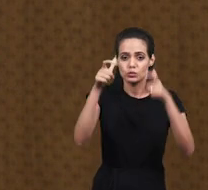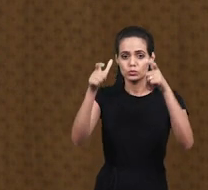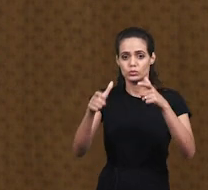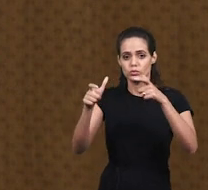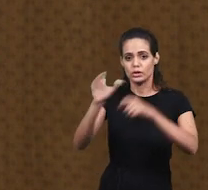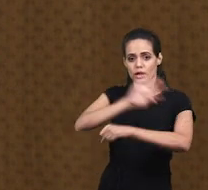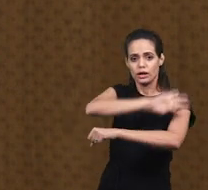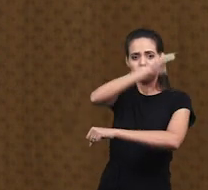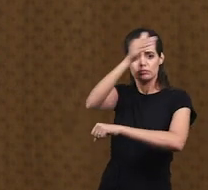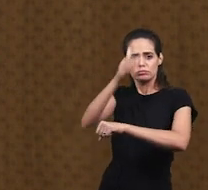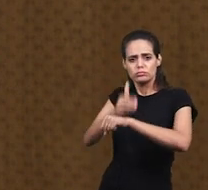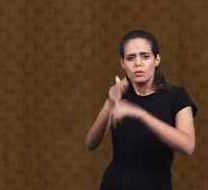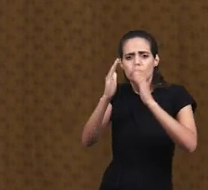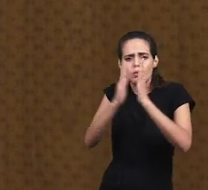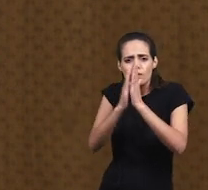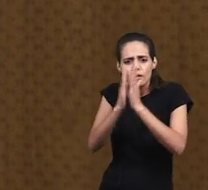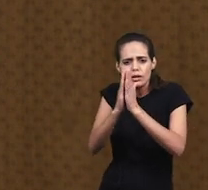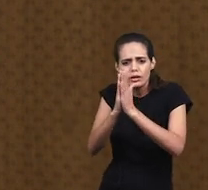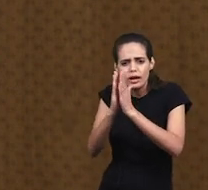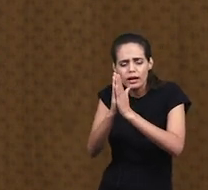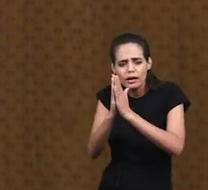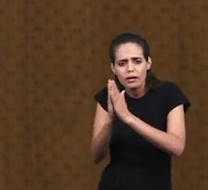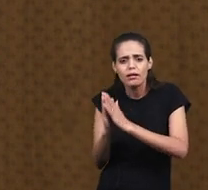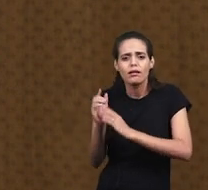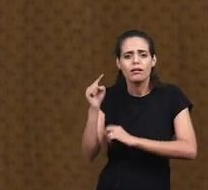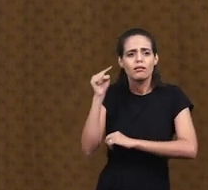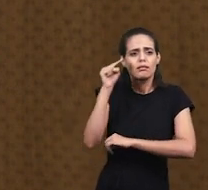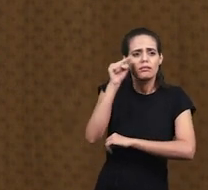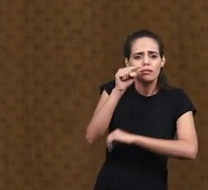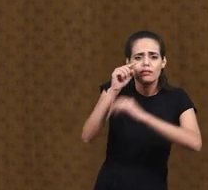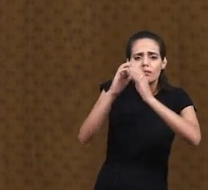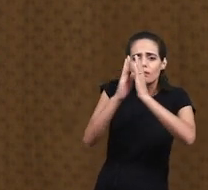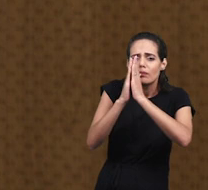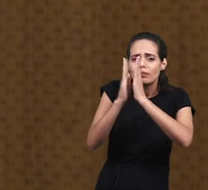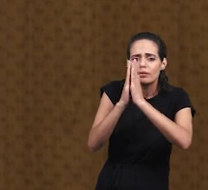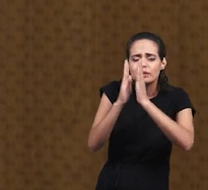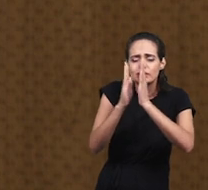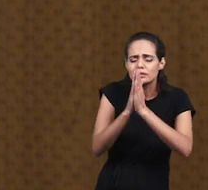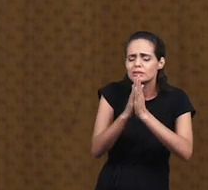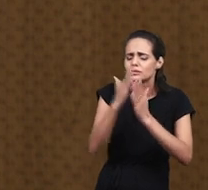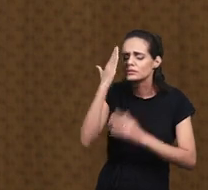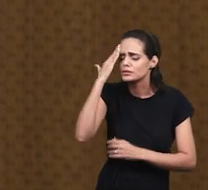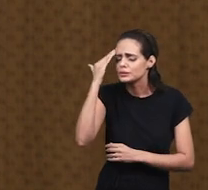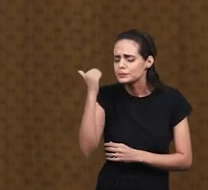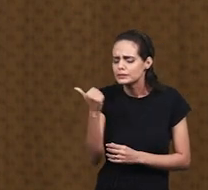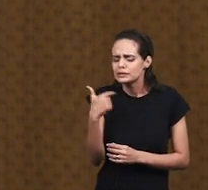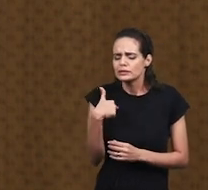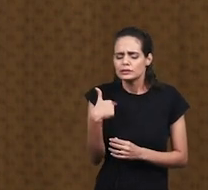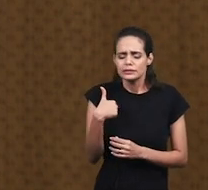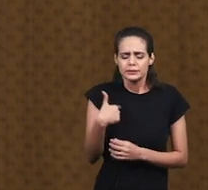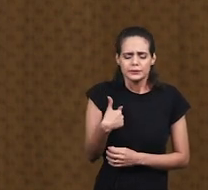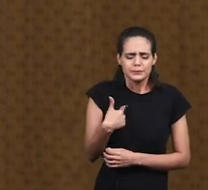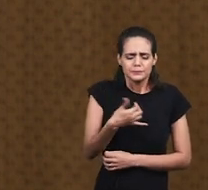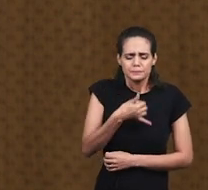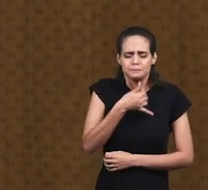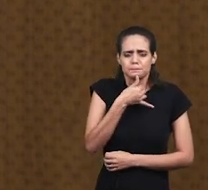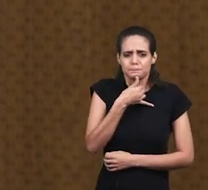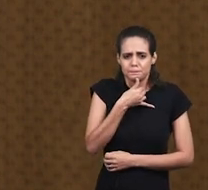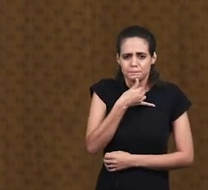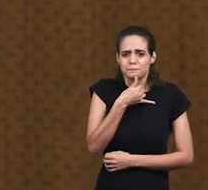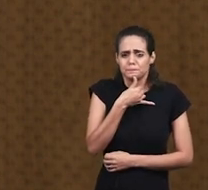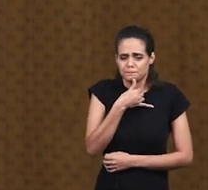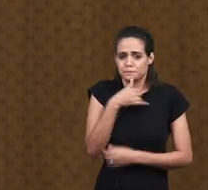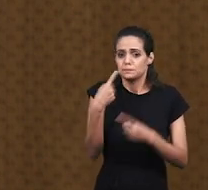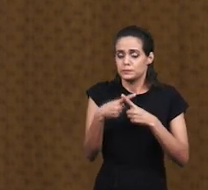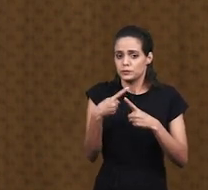il savait que le chemin était la croix. Sa constitution humaine, il était un homme. Il est venu dans la forme